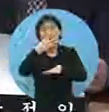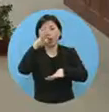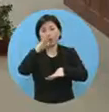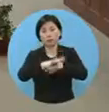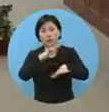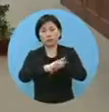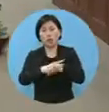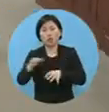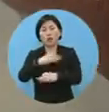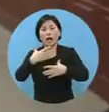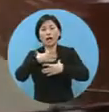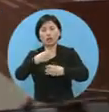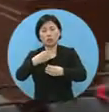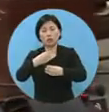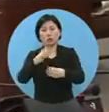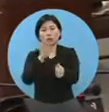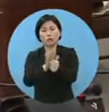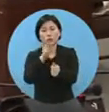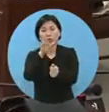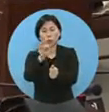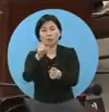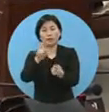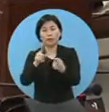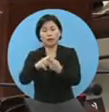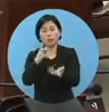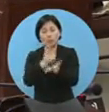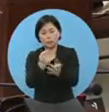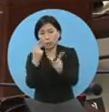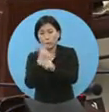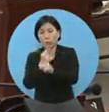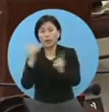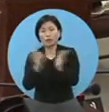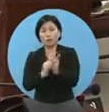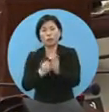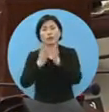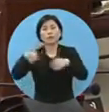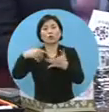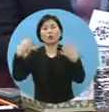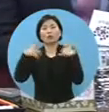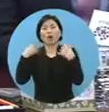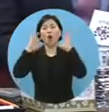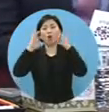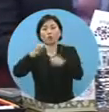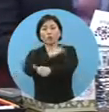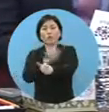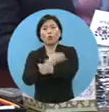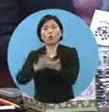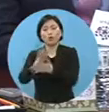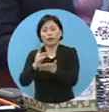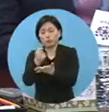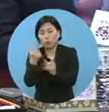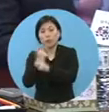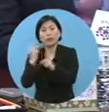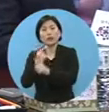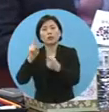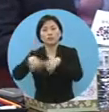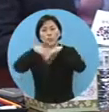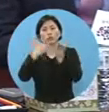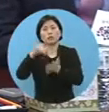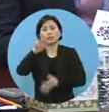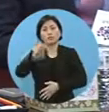비어재배농가 경영안정자금 지원조례 일부 개정안, 전라남도 교육청 어린이 놀권리 보장에 관한 조례안 등